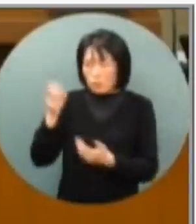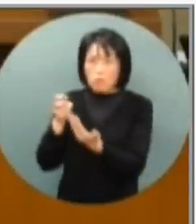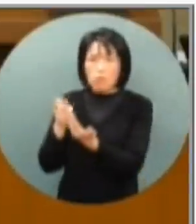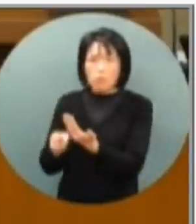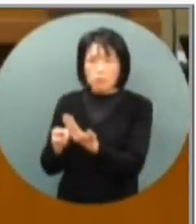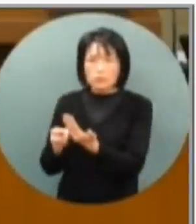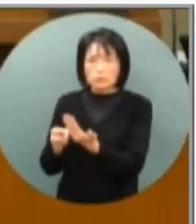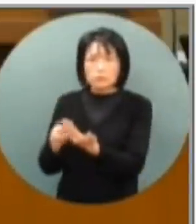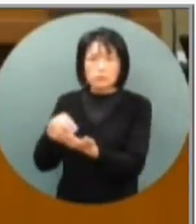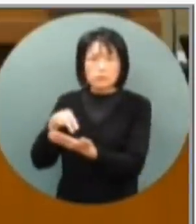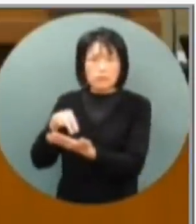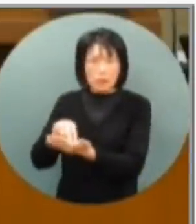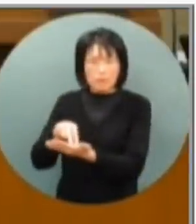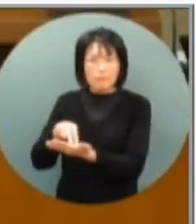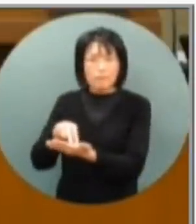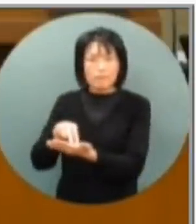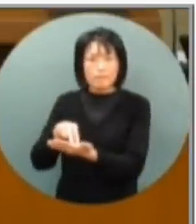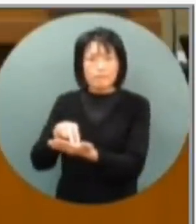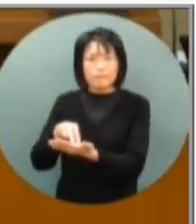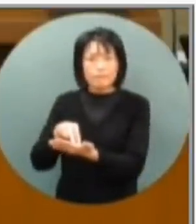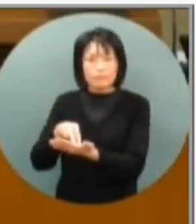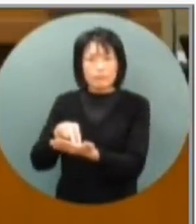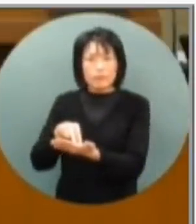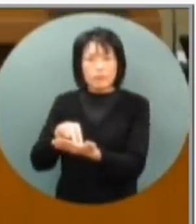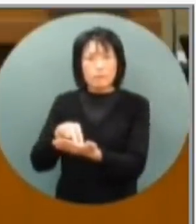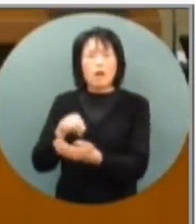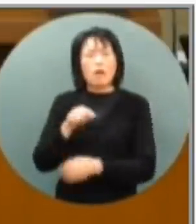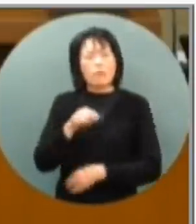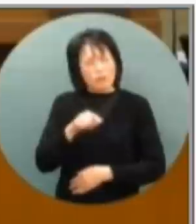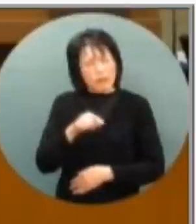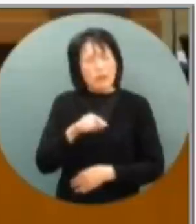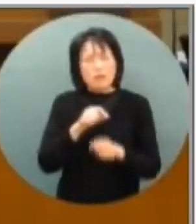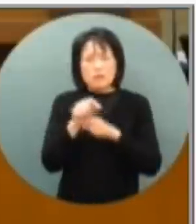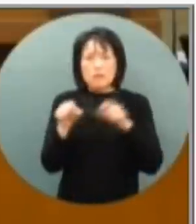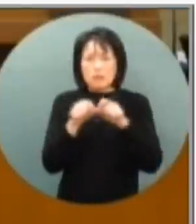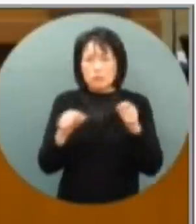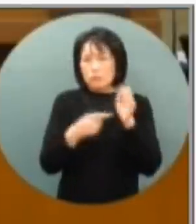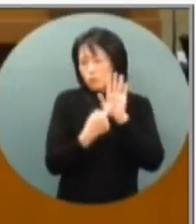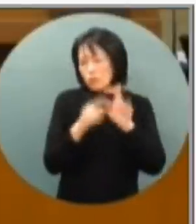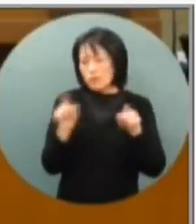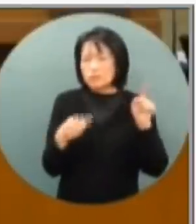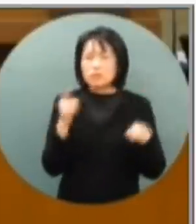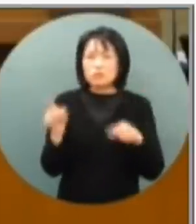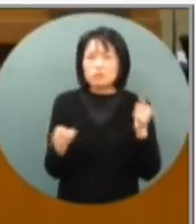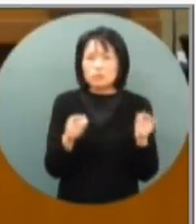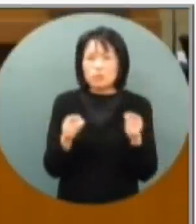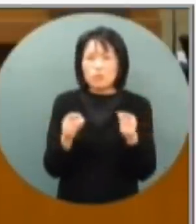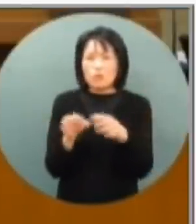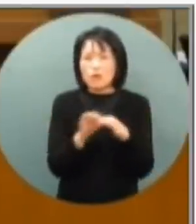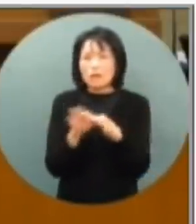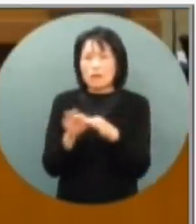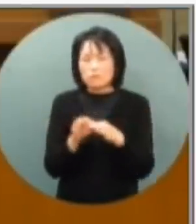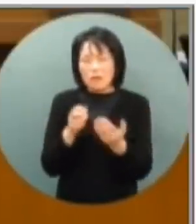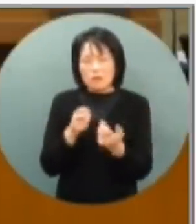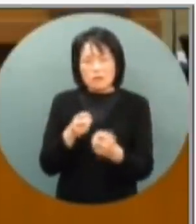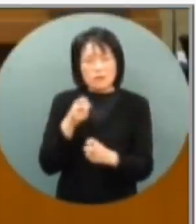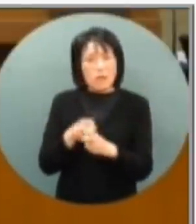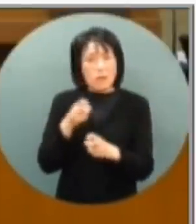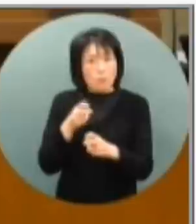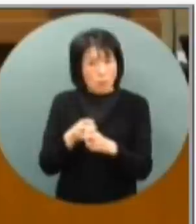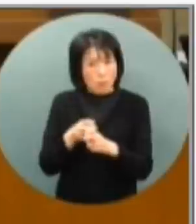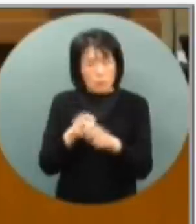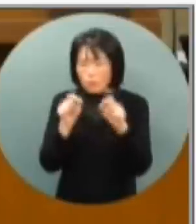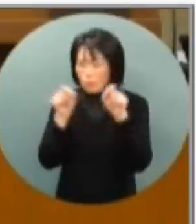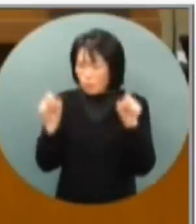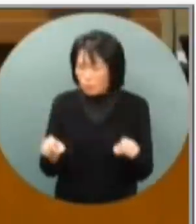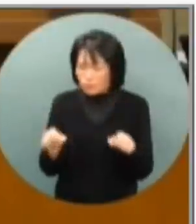こういうようなことは結局表現の自由との関係が出てくるわけですね。で憲法上の問題が絡んでくるわけでありますので、そ